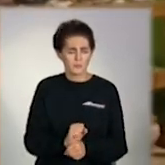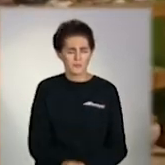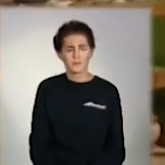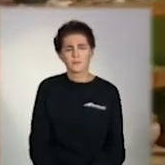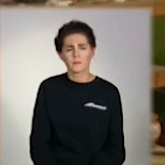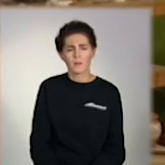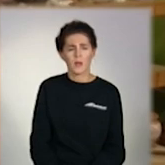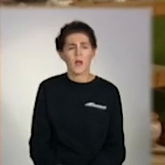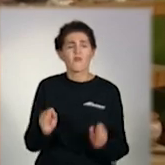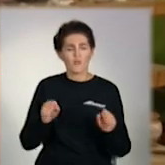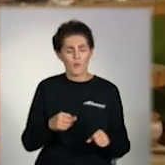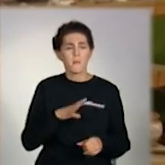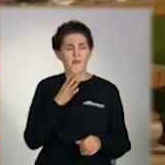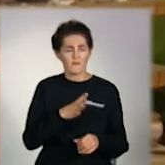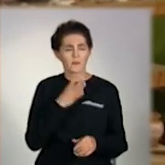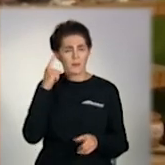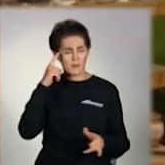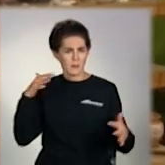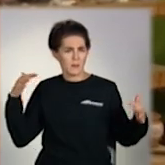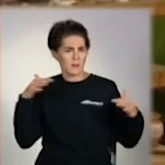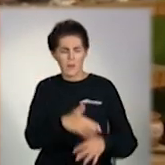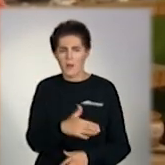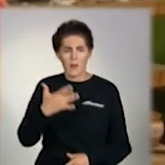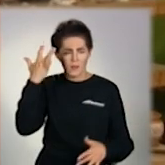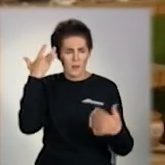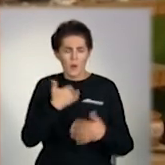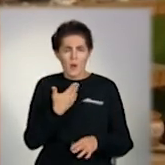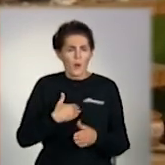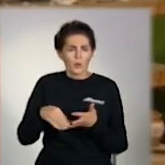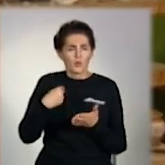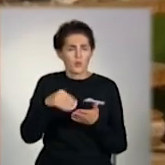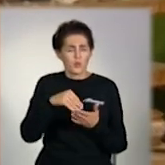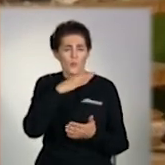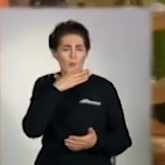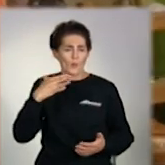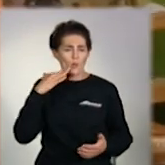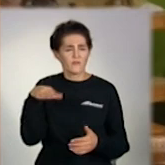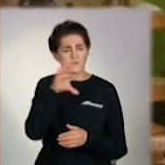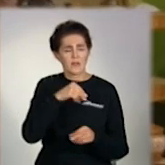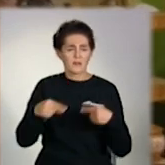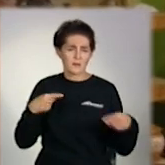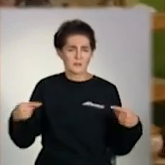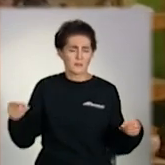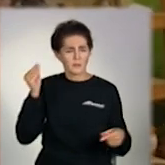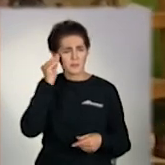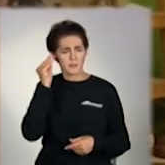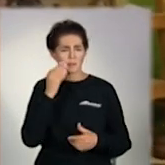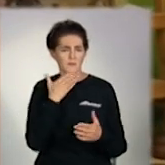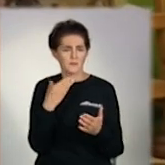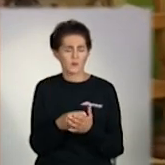таке «увлеченность». И эта степень увлеченности и у каждого своя. Но есть